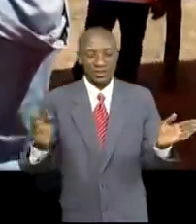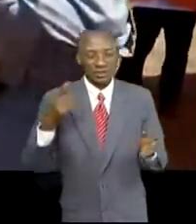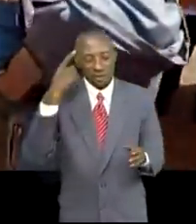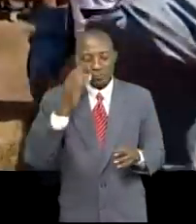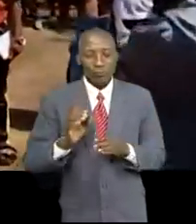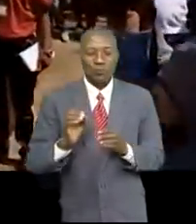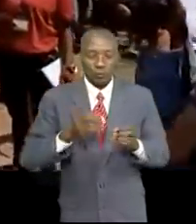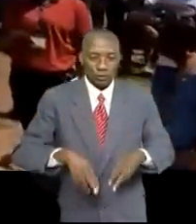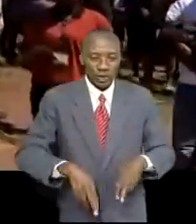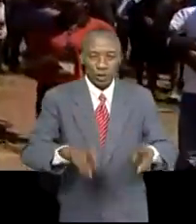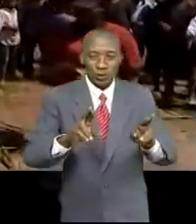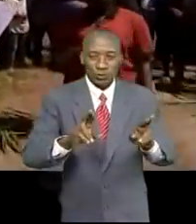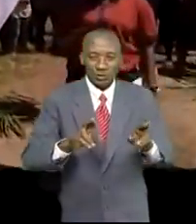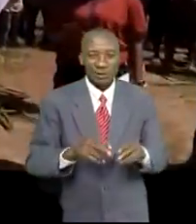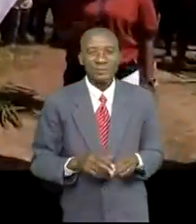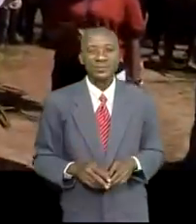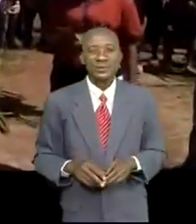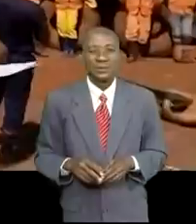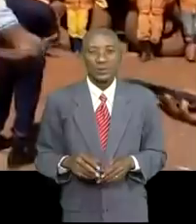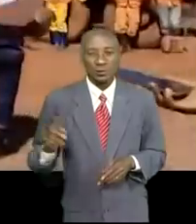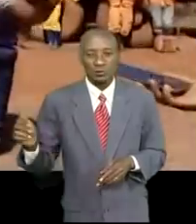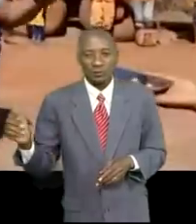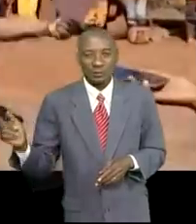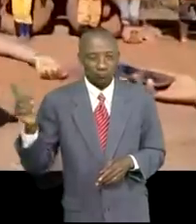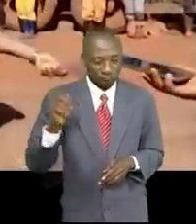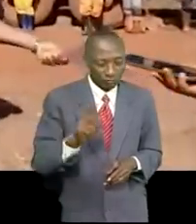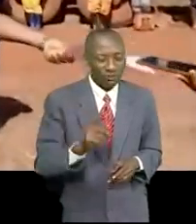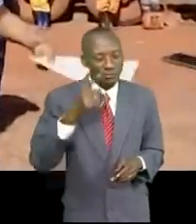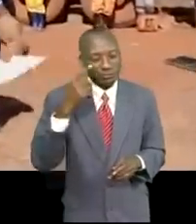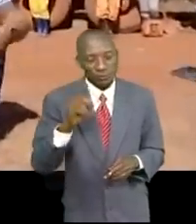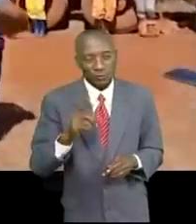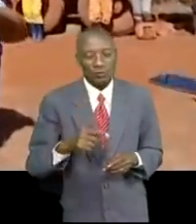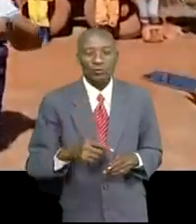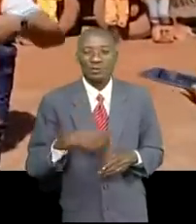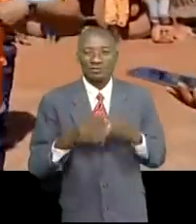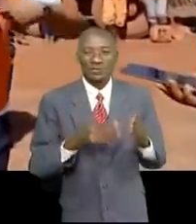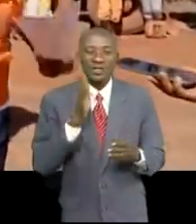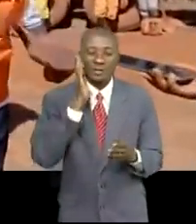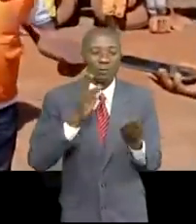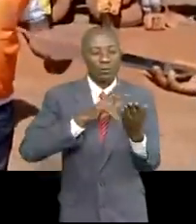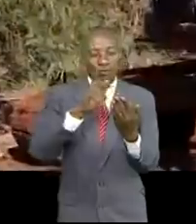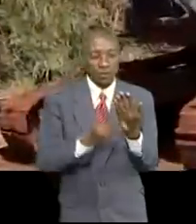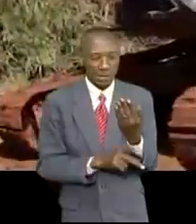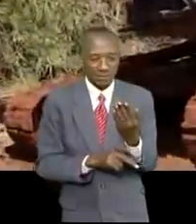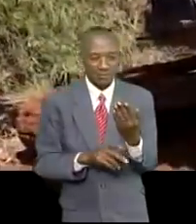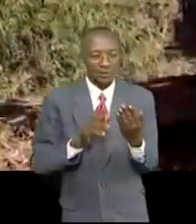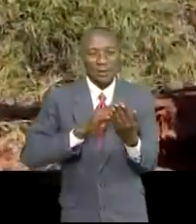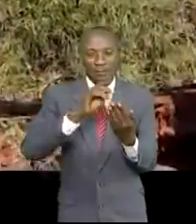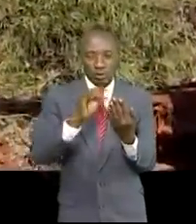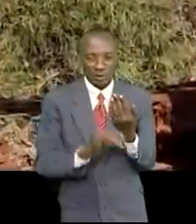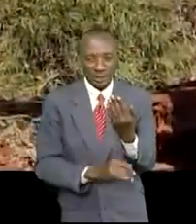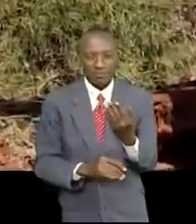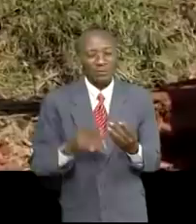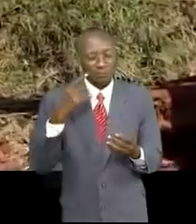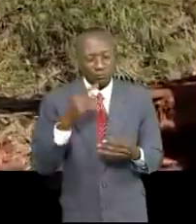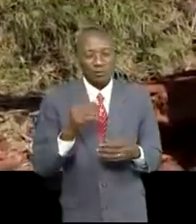Herman Moutima Sakrini, l'a fait inscrire dans le programme d'entretien routier 2021 sur financement du FONER. La consistance et des